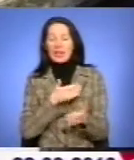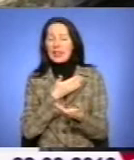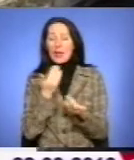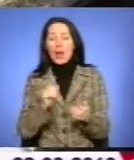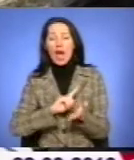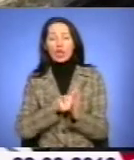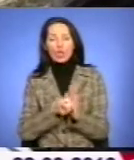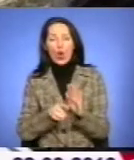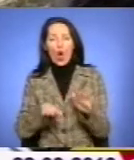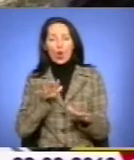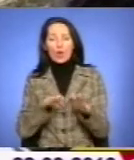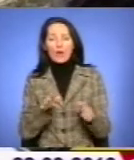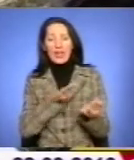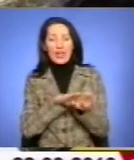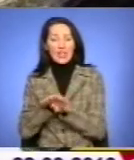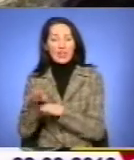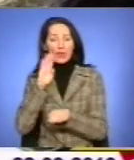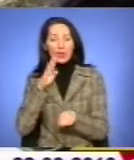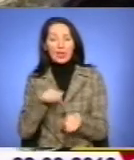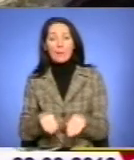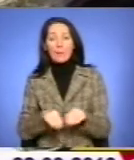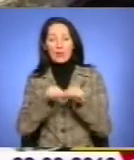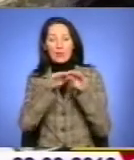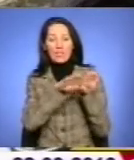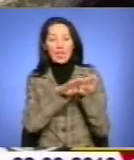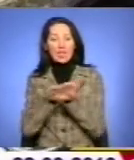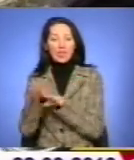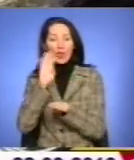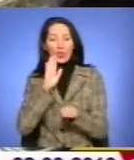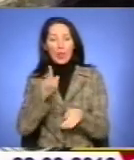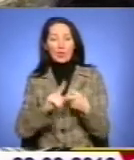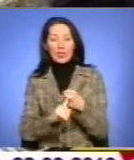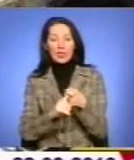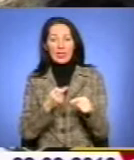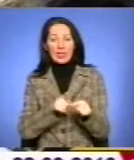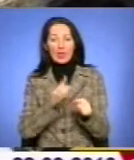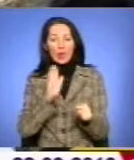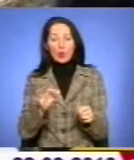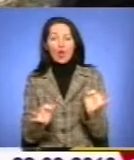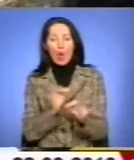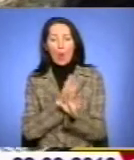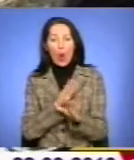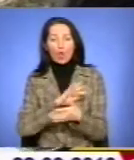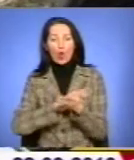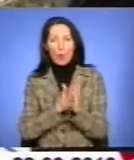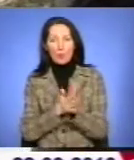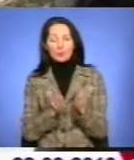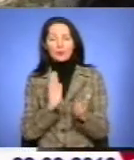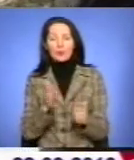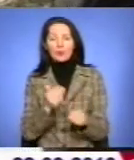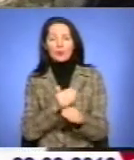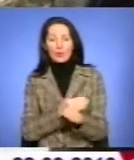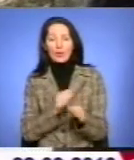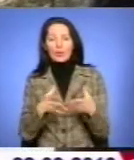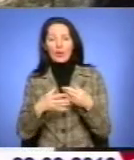води. І все ж таки підвищення рівня води буде залежати від того, які будуть погодні умови. Тобто, якщо це буде поступове танення